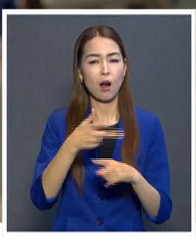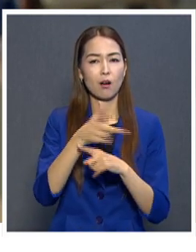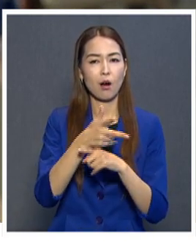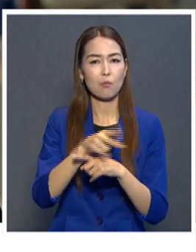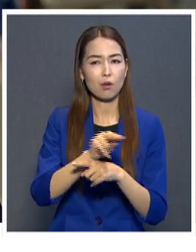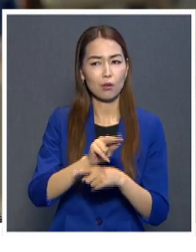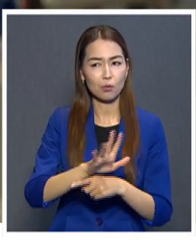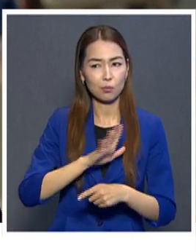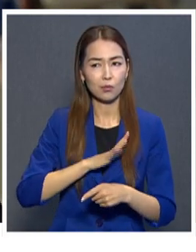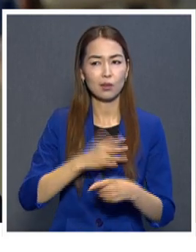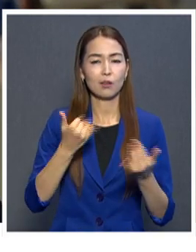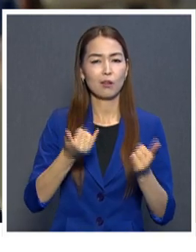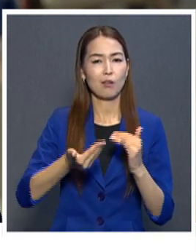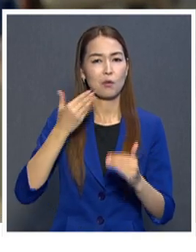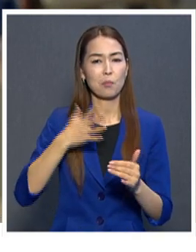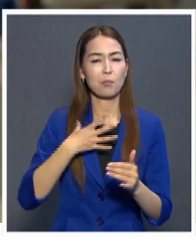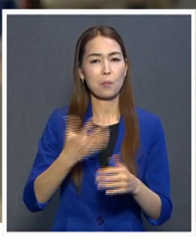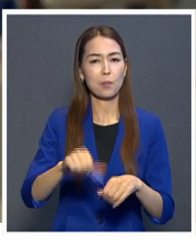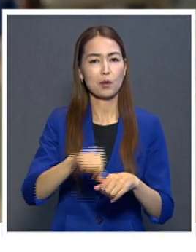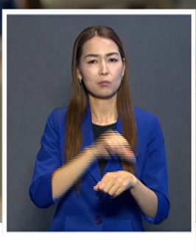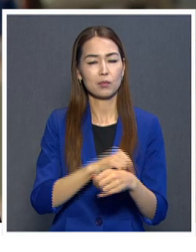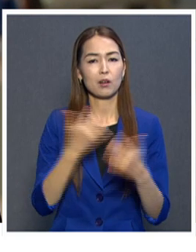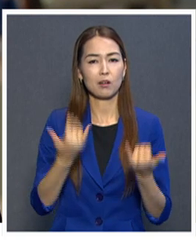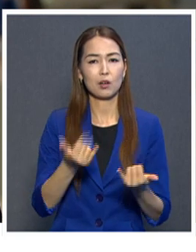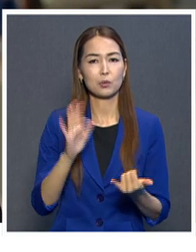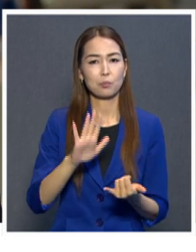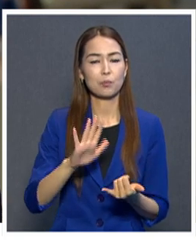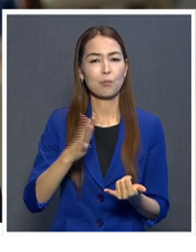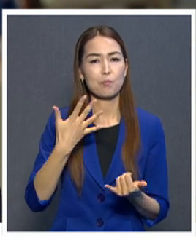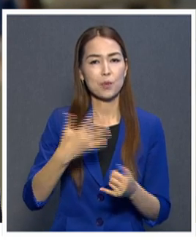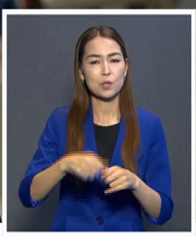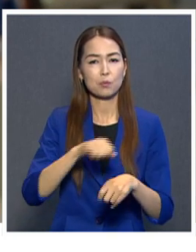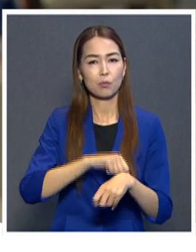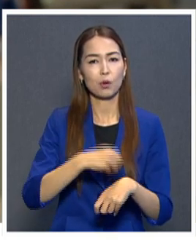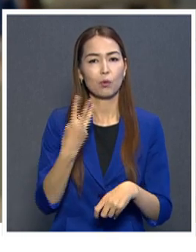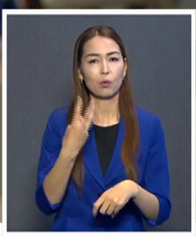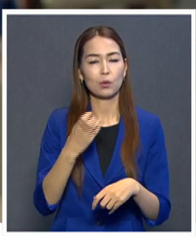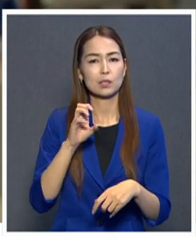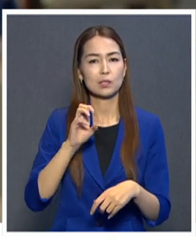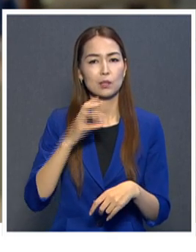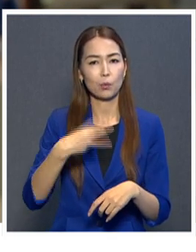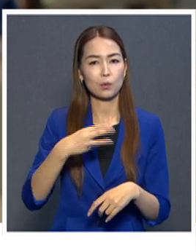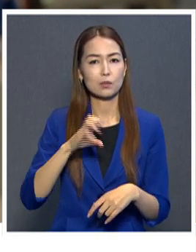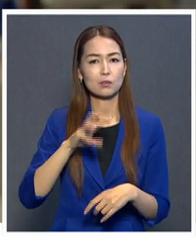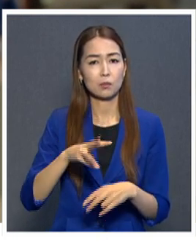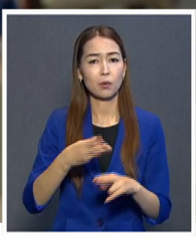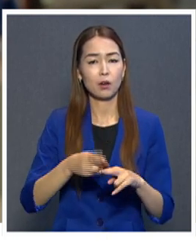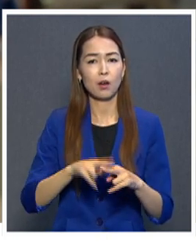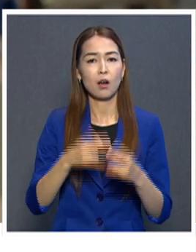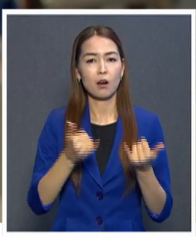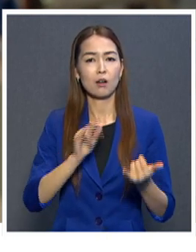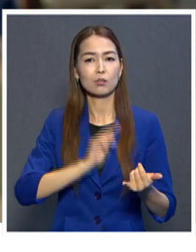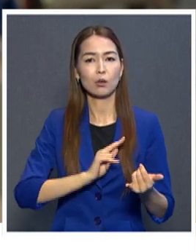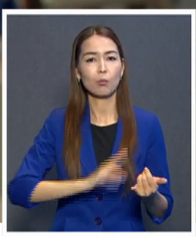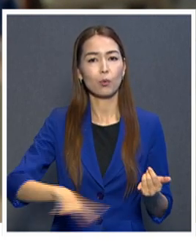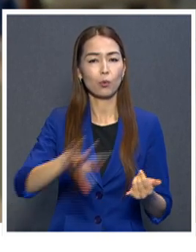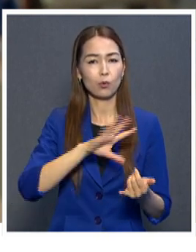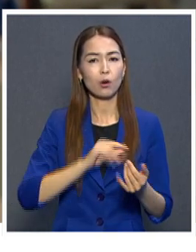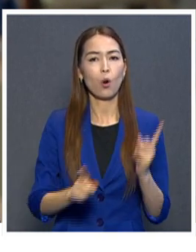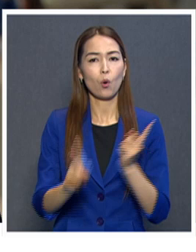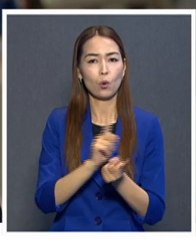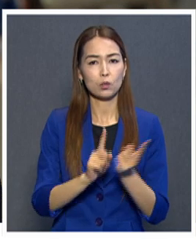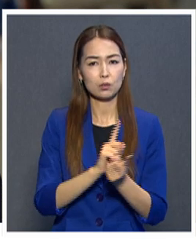көлемі жоғары. Бұрын 5 метр болғанда 5:30 болды. Одан кейін бізде мынау статорларымыз, аммоткаларымыздың бәрі